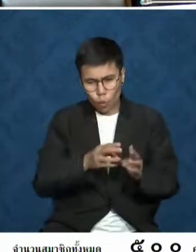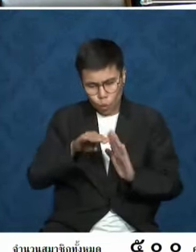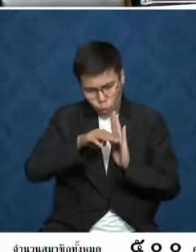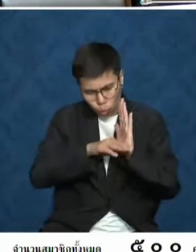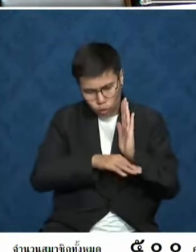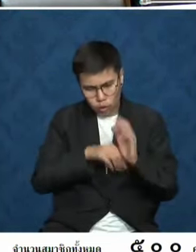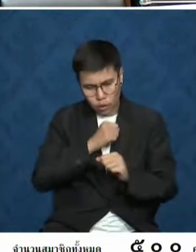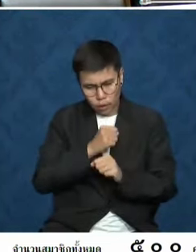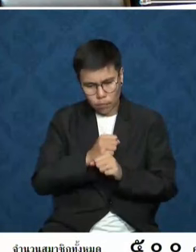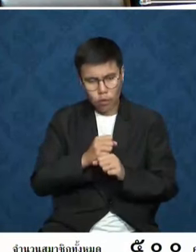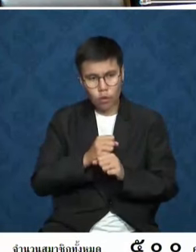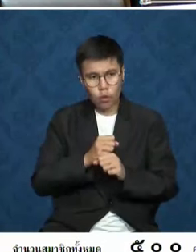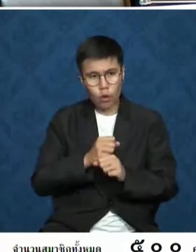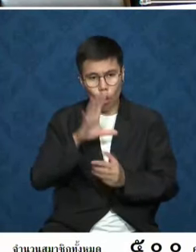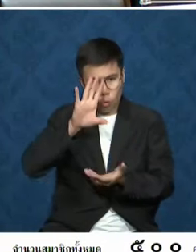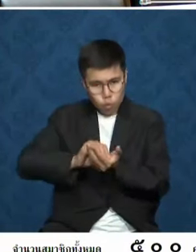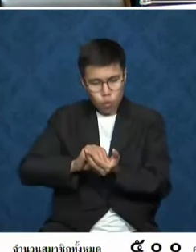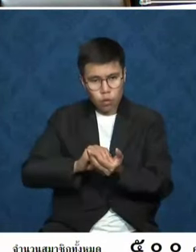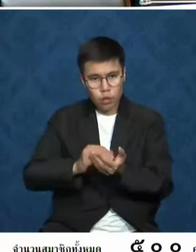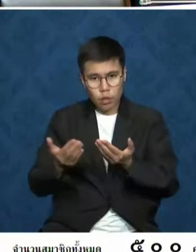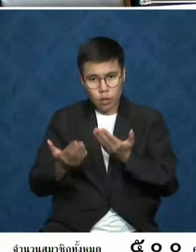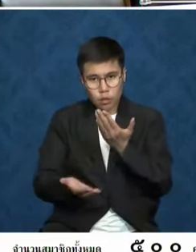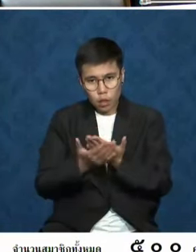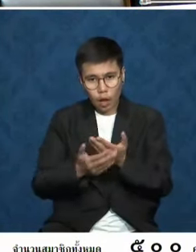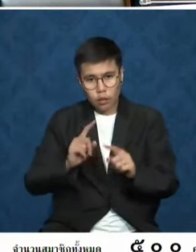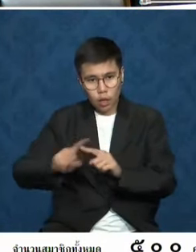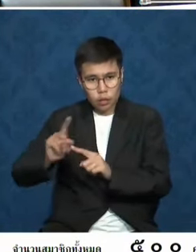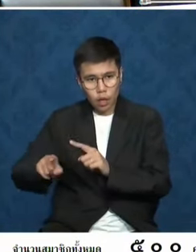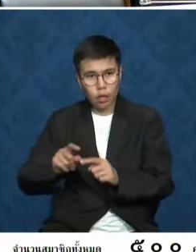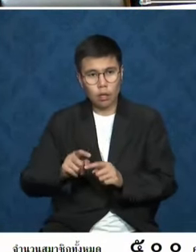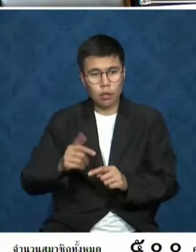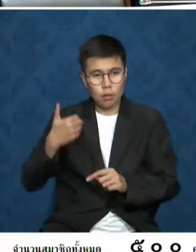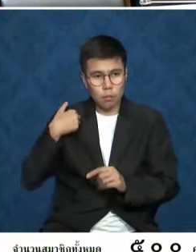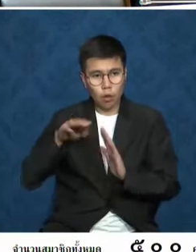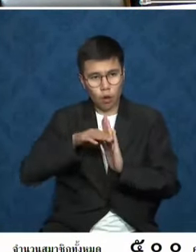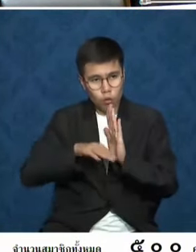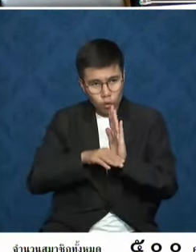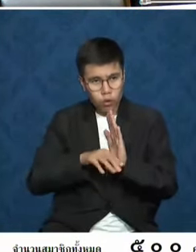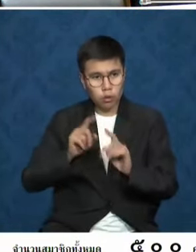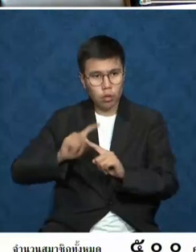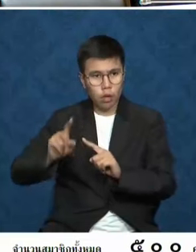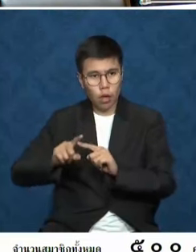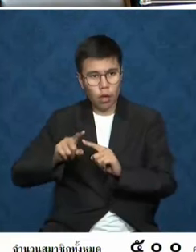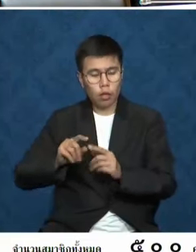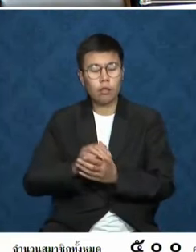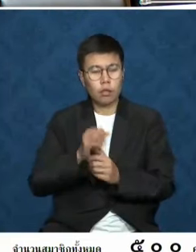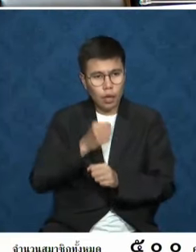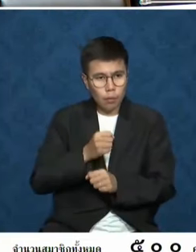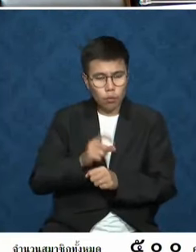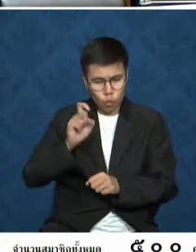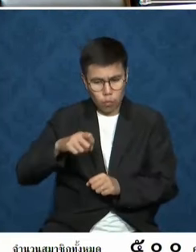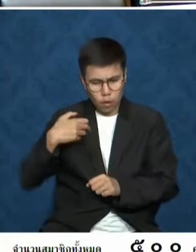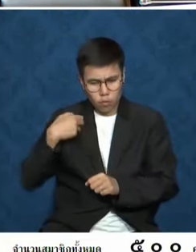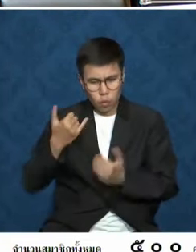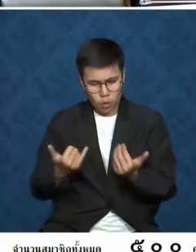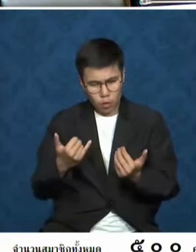นการที่ส่งข้อมูลสเอกษาอะไรอยตๆเข้าไปกระบนการในการที่จะApproveอไม่อยางนี้ค่ยงเป็ที่